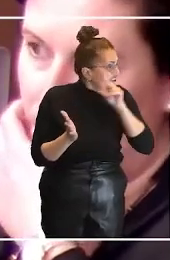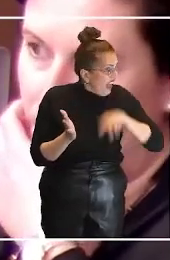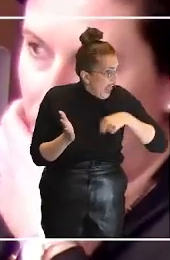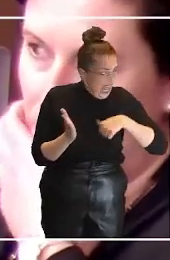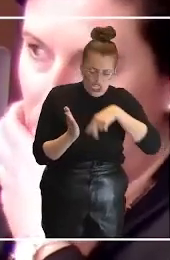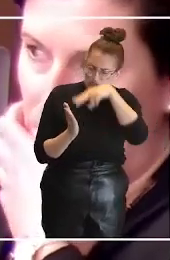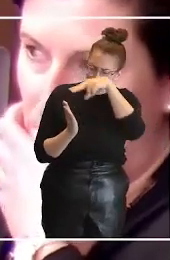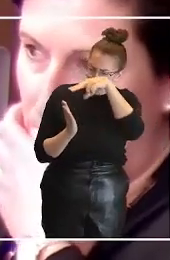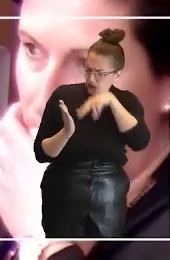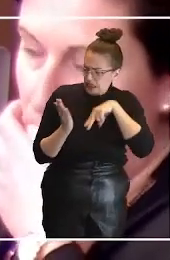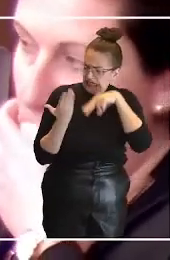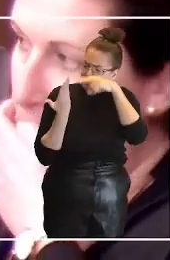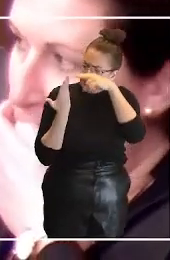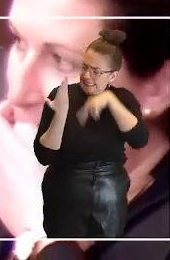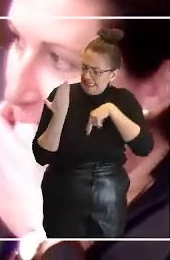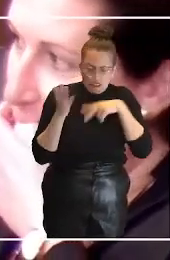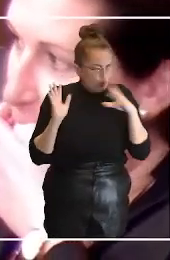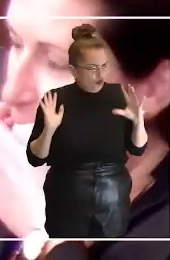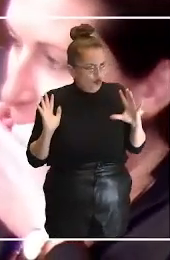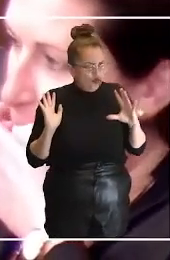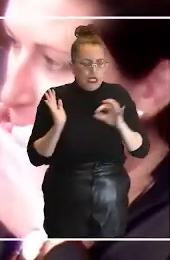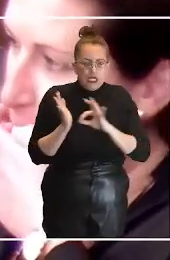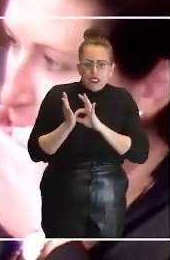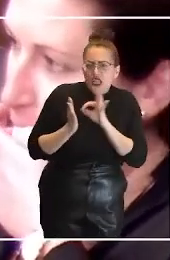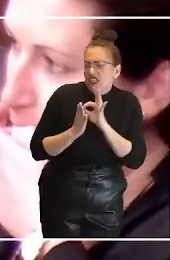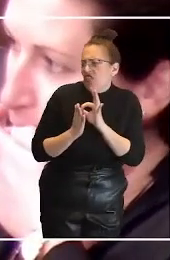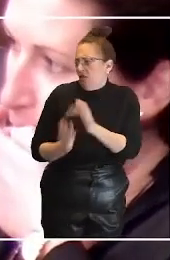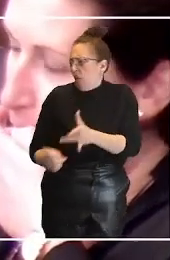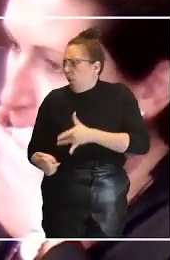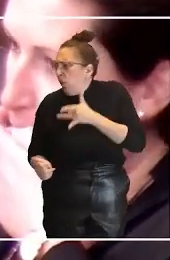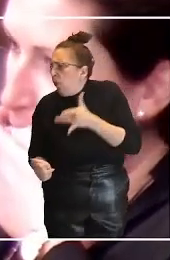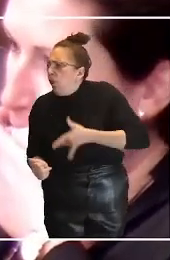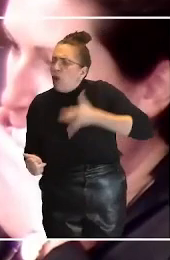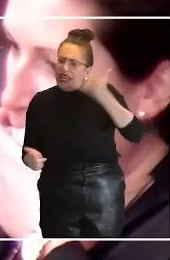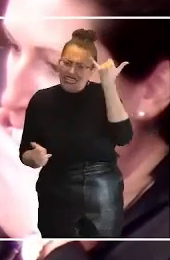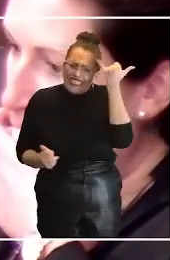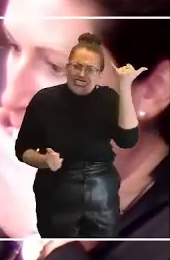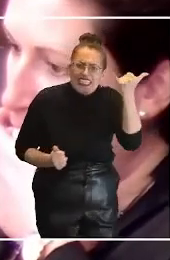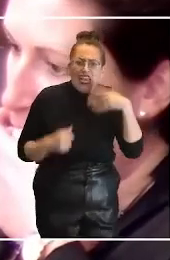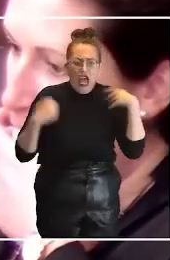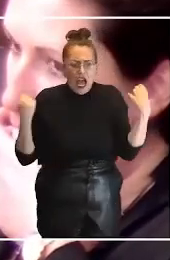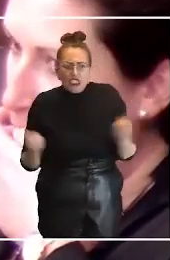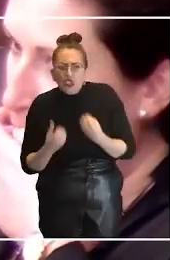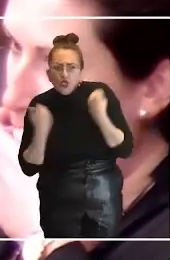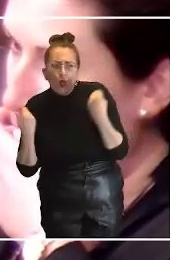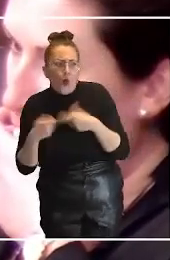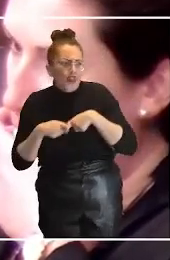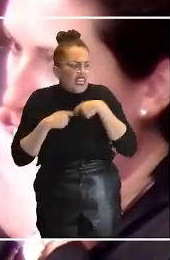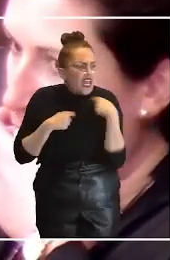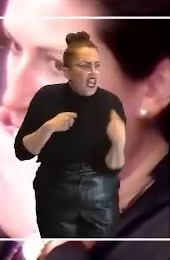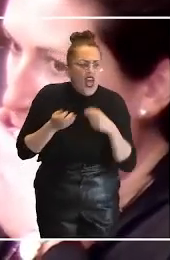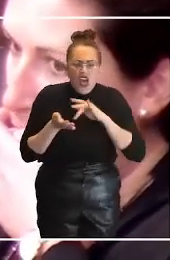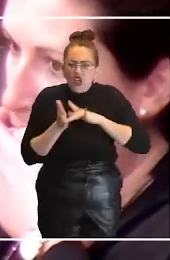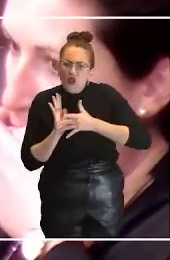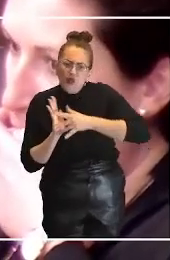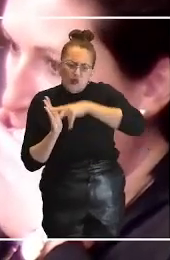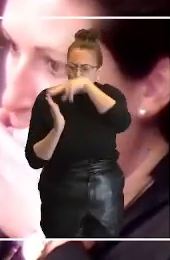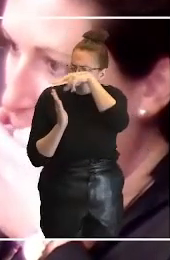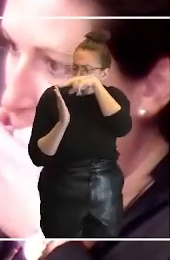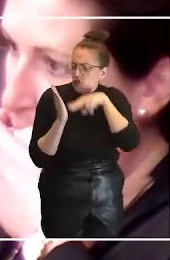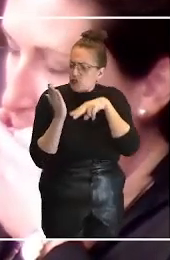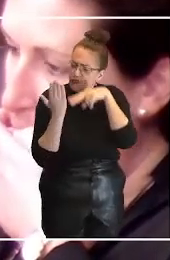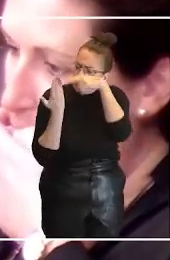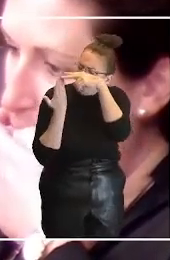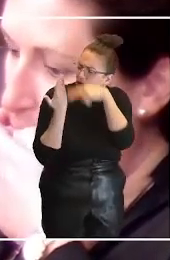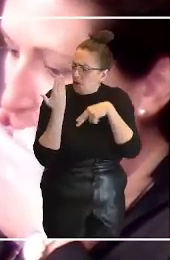en idées. Il y a une vraie stratégie, il y a un plan d'action, il y a même un délai pour mettre en place ce plan d'action. Et on ne retrouve